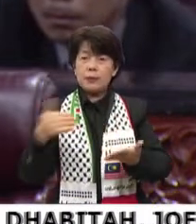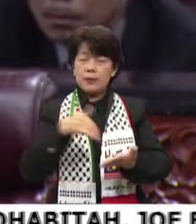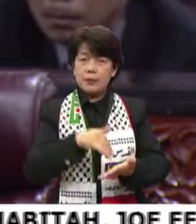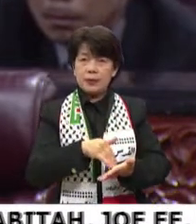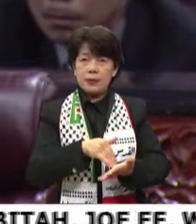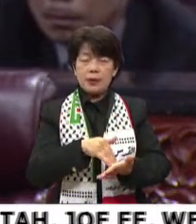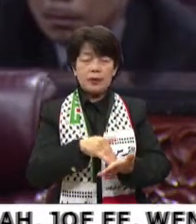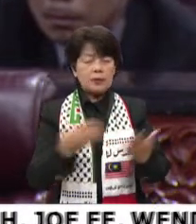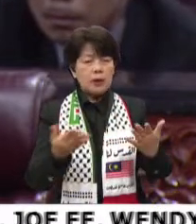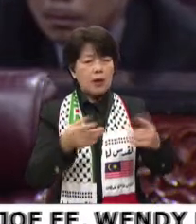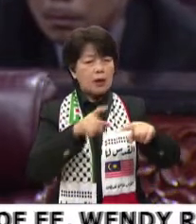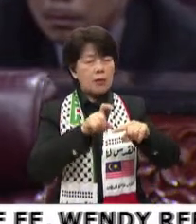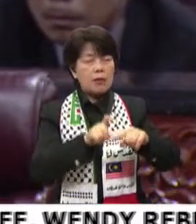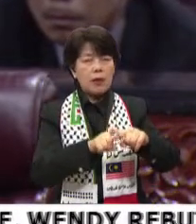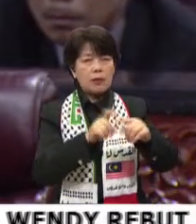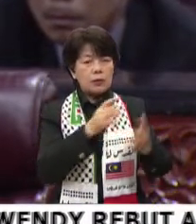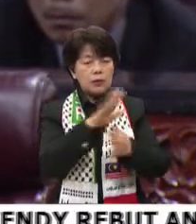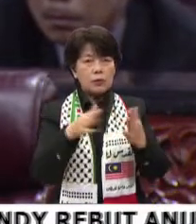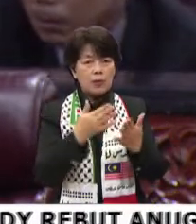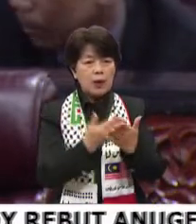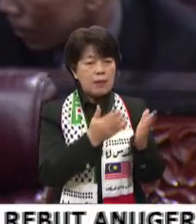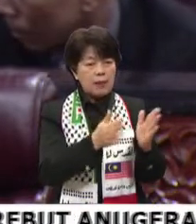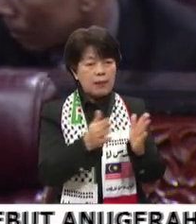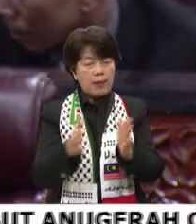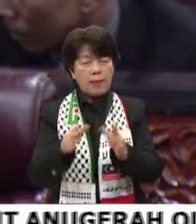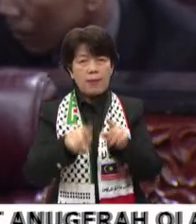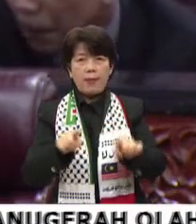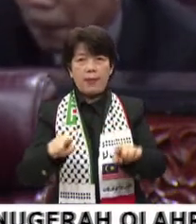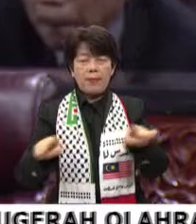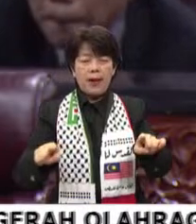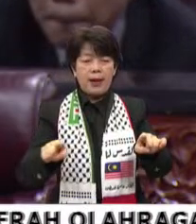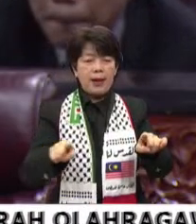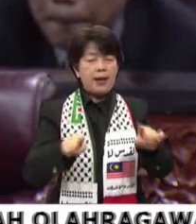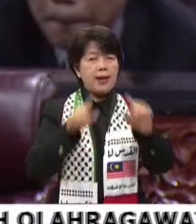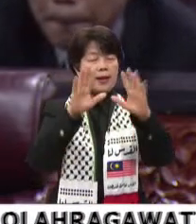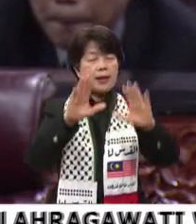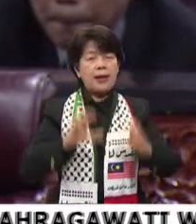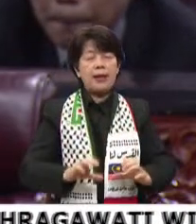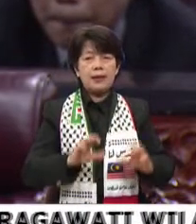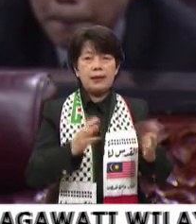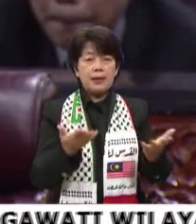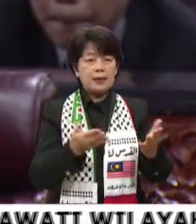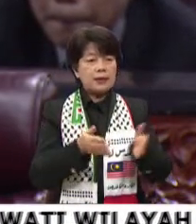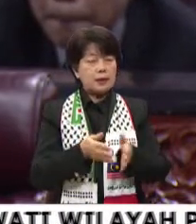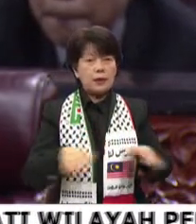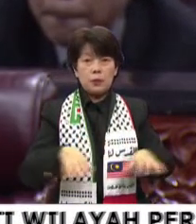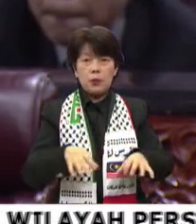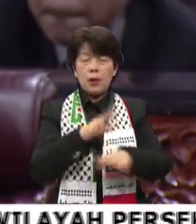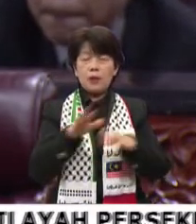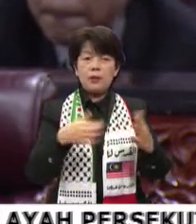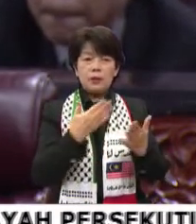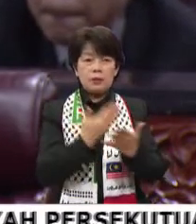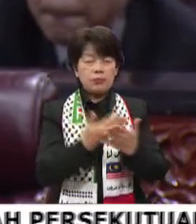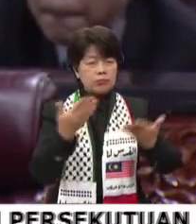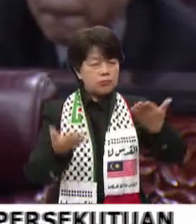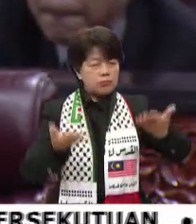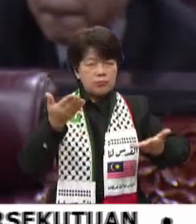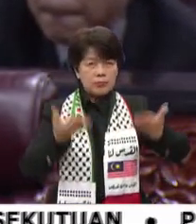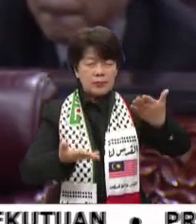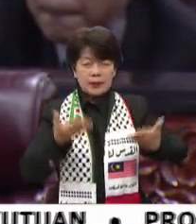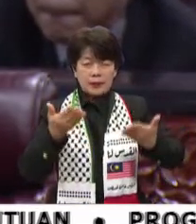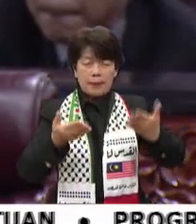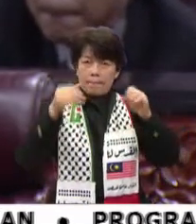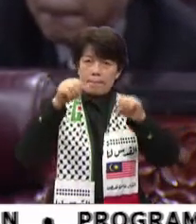kepada situasi dan keperluan semasa langkah-langkah yang dilaksanakan ini adalah bertujuan untuk mengimbangi keupayaan